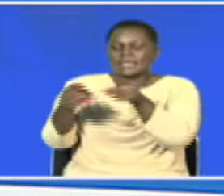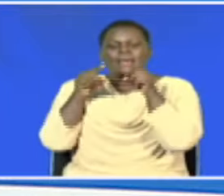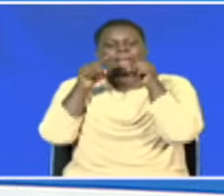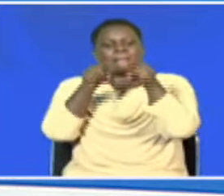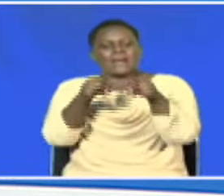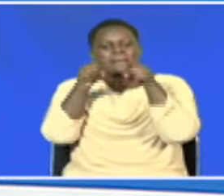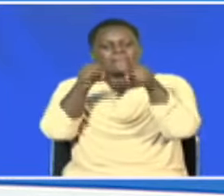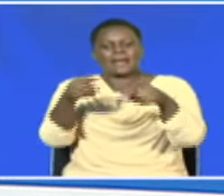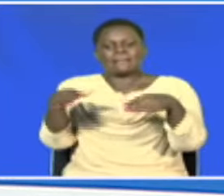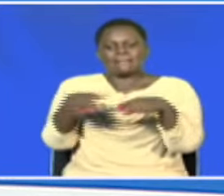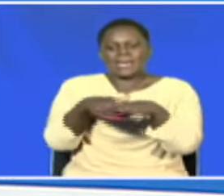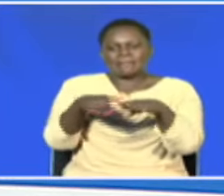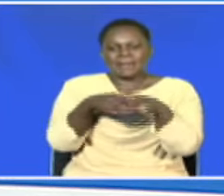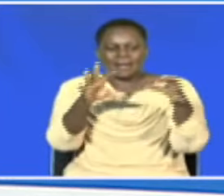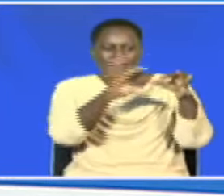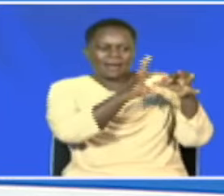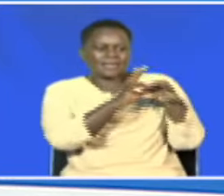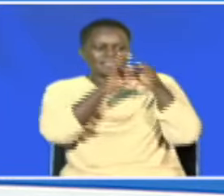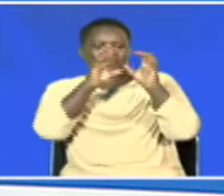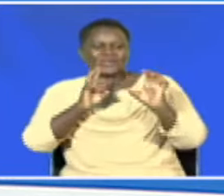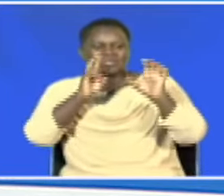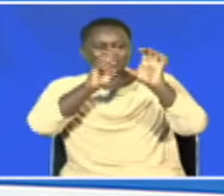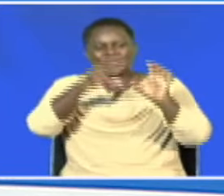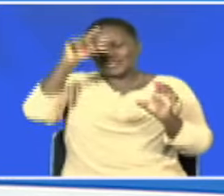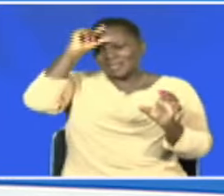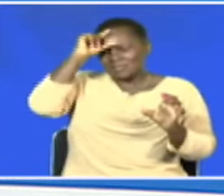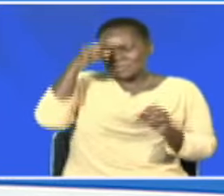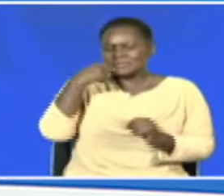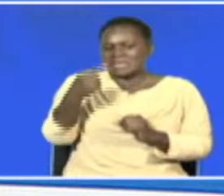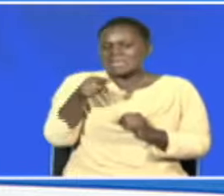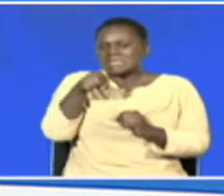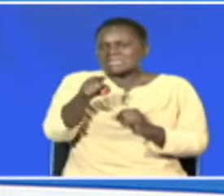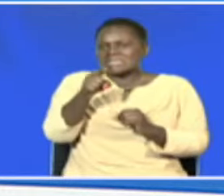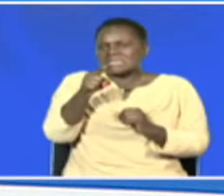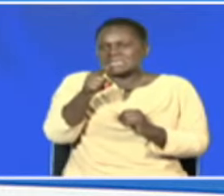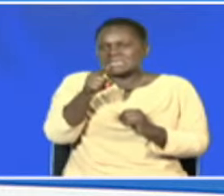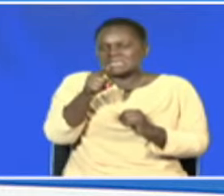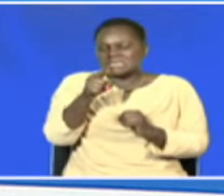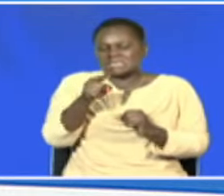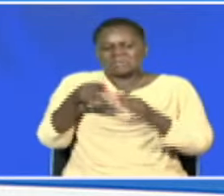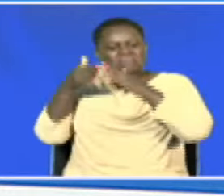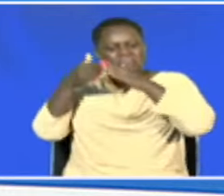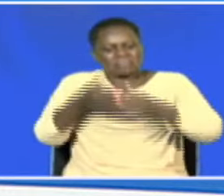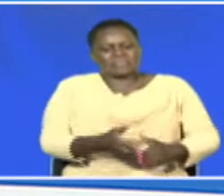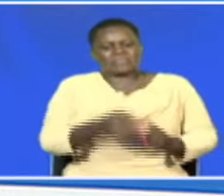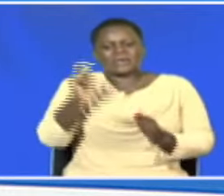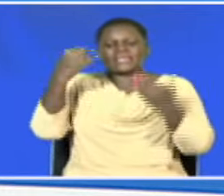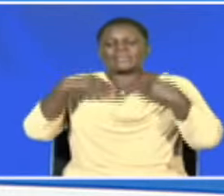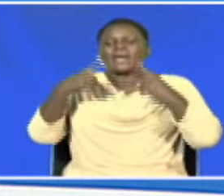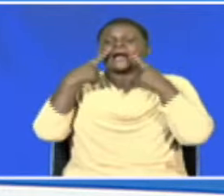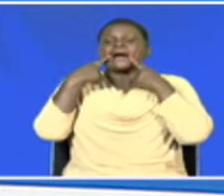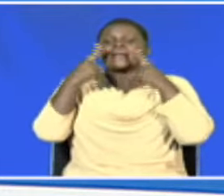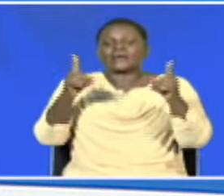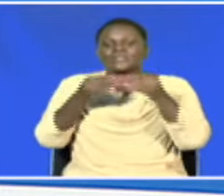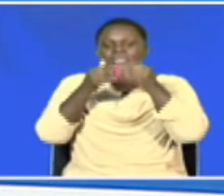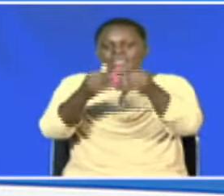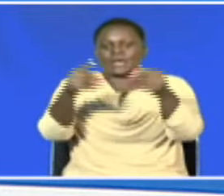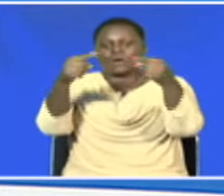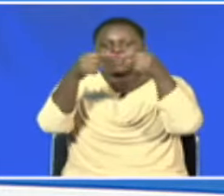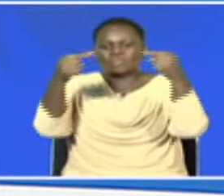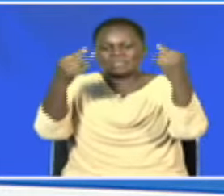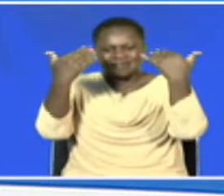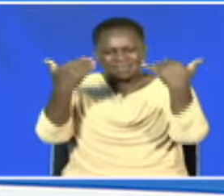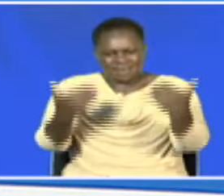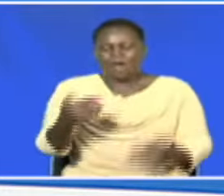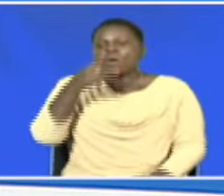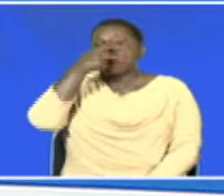amekashifu vikali wanachama wa Azimio waliojiunga na serikali na kusema kuwa ni usaliti kwa Wakenya na kutangaza kwamba kiongozi wa upinzani